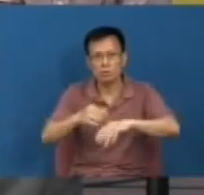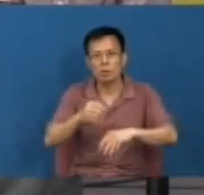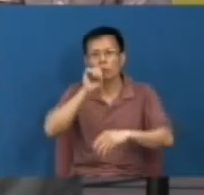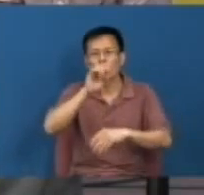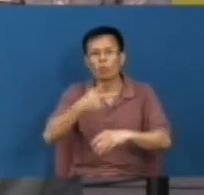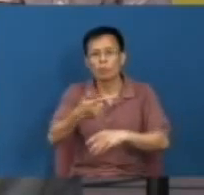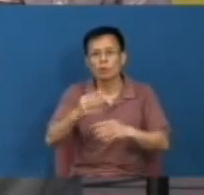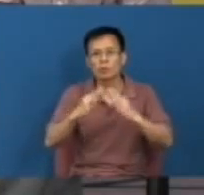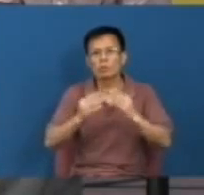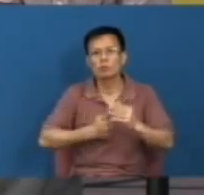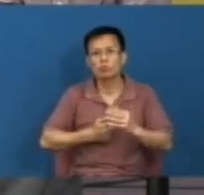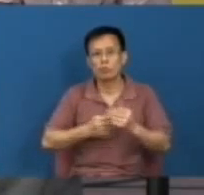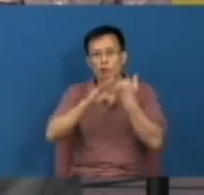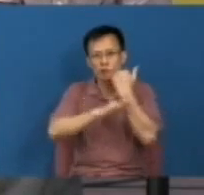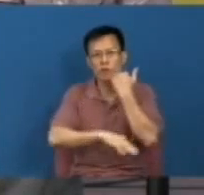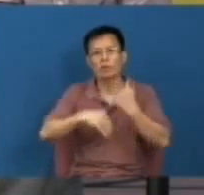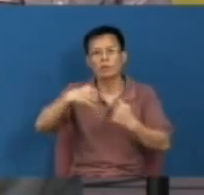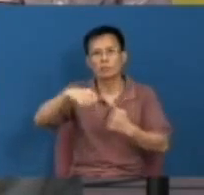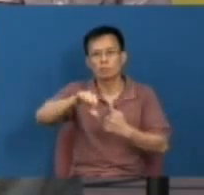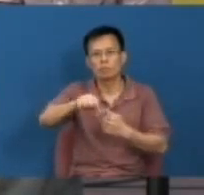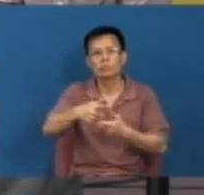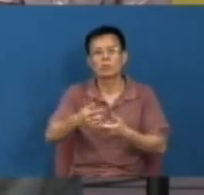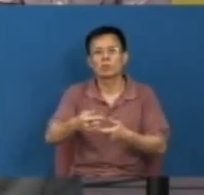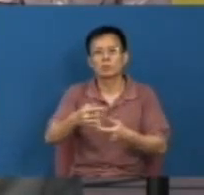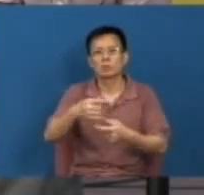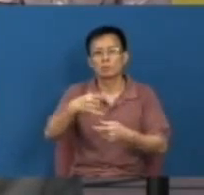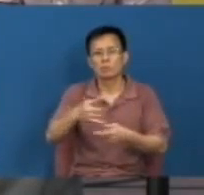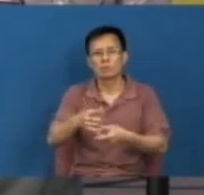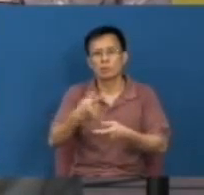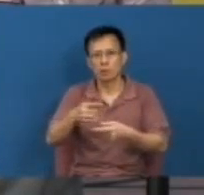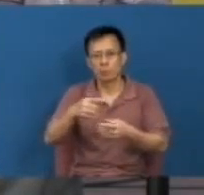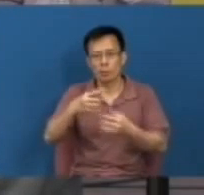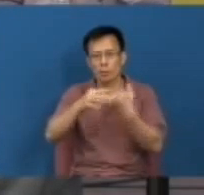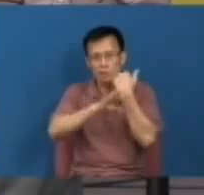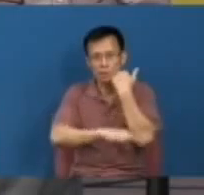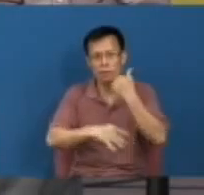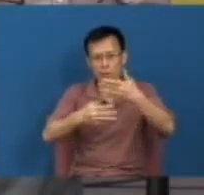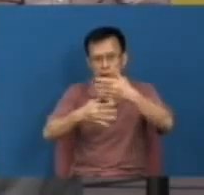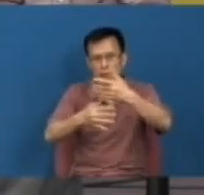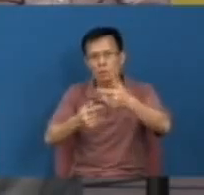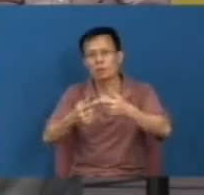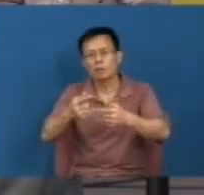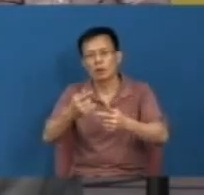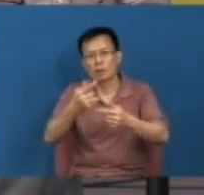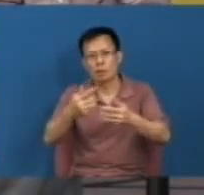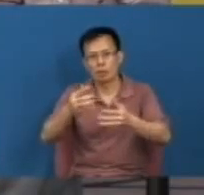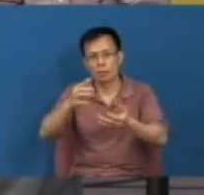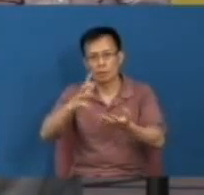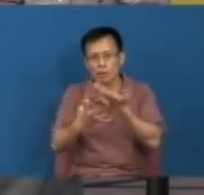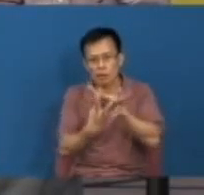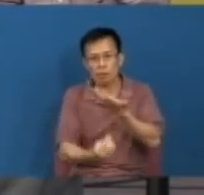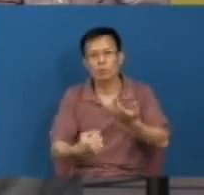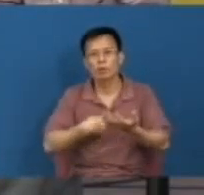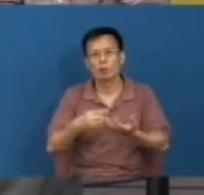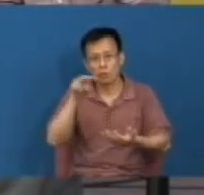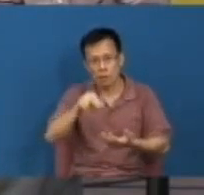既然你同我講話法例唔得嘛，機制唔得，咁我請你將嗰條法例第幾章第幾節影印俾我睇啦。咁你就書面回覆